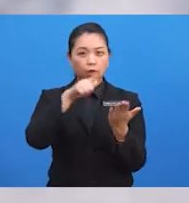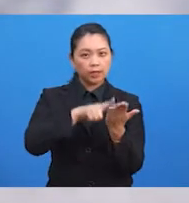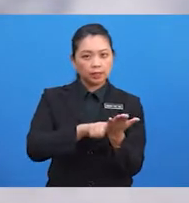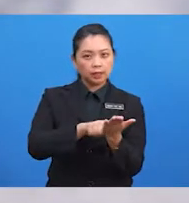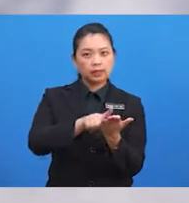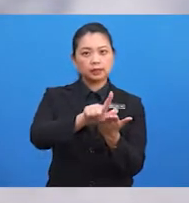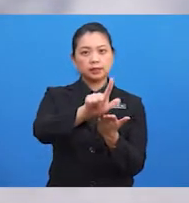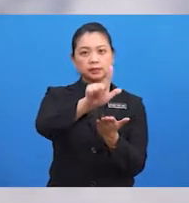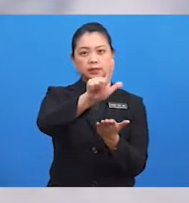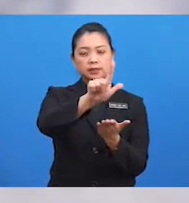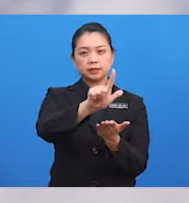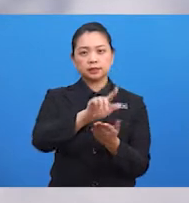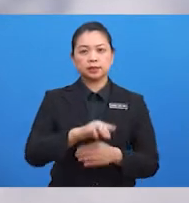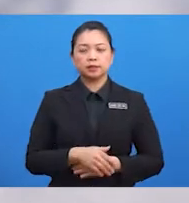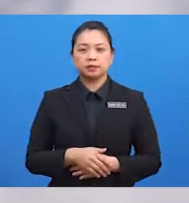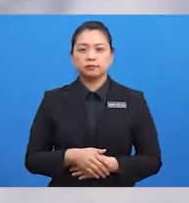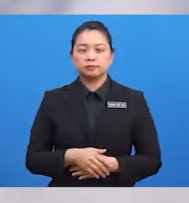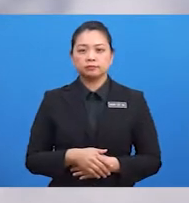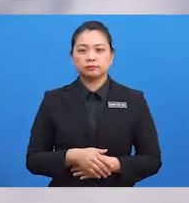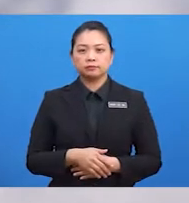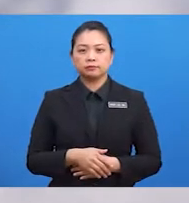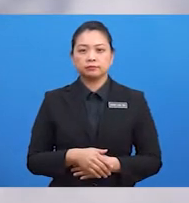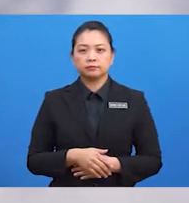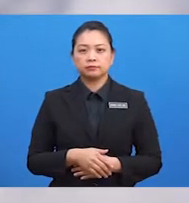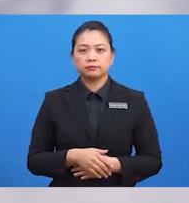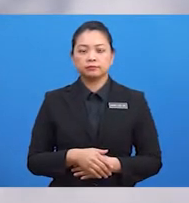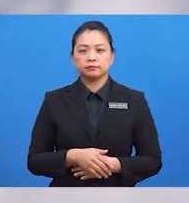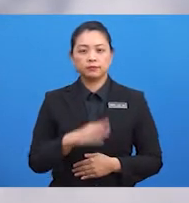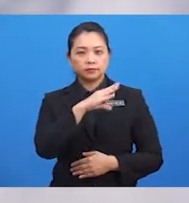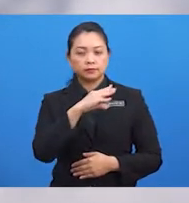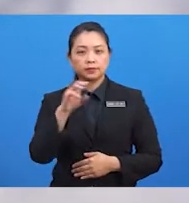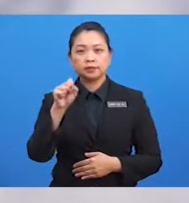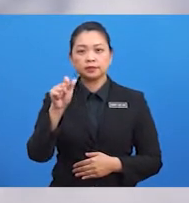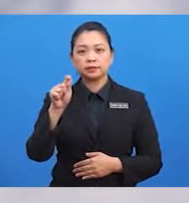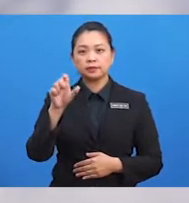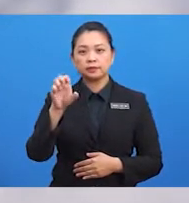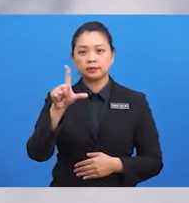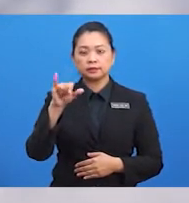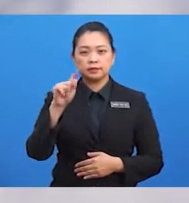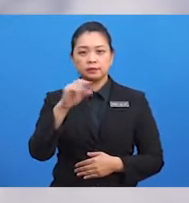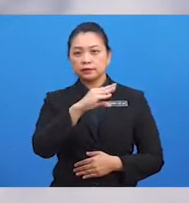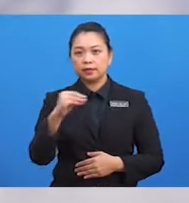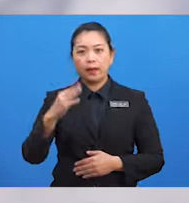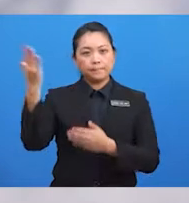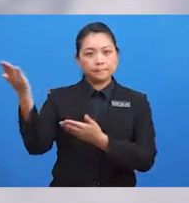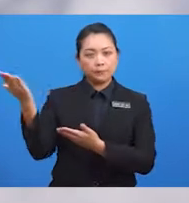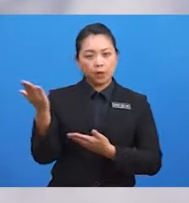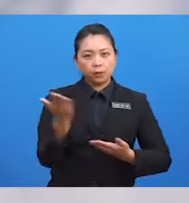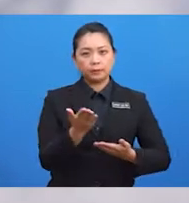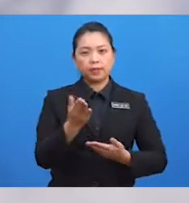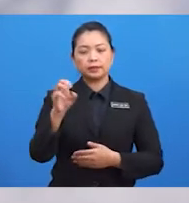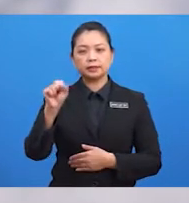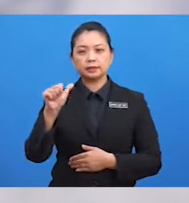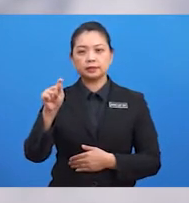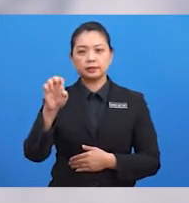melancarkan prop atau kuar angkasa dan satelit serta membawa balik